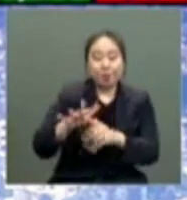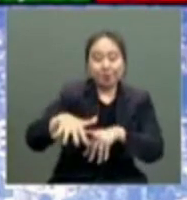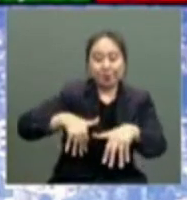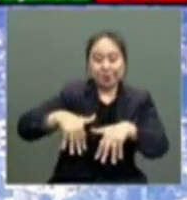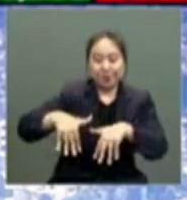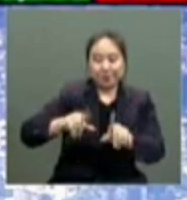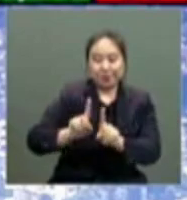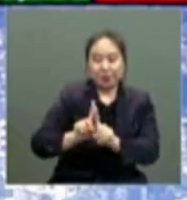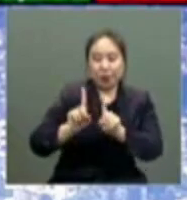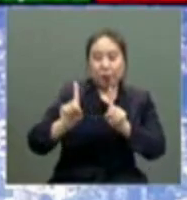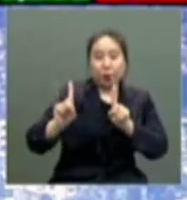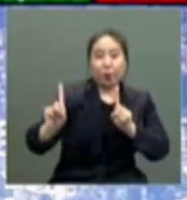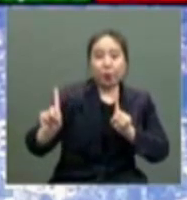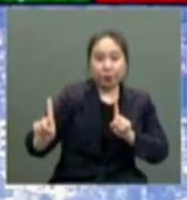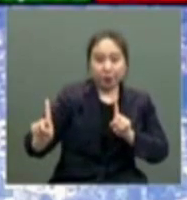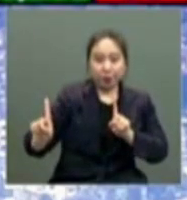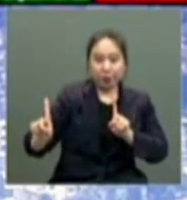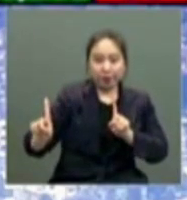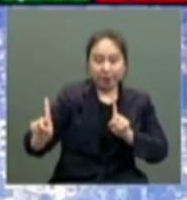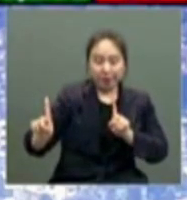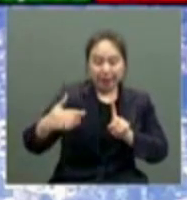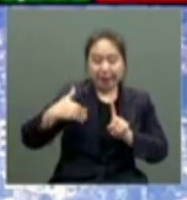ก็ต่างๆนี้ขึ้นมาแล้วที่สำคัญที่สุดตอนนี้วันครอบครัวคือระดับของครอบครัวและบุคคลฝากท่านได้ให้ความสำคัญกับเรื่องต่างๆเหล่านี้เราถึงแม้จะห่างทางด้านร่างกายที่เขาบอกเป็นโซเชียลดิฉันซิ่งกันและขอเปลี่ยนชื่อมาเป็นphysical